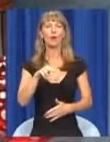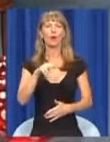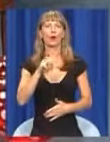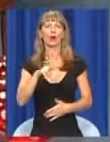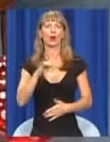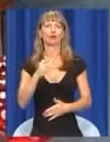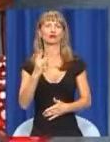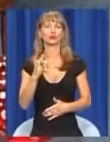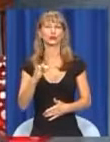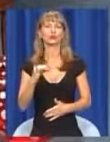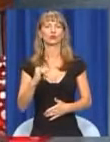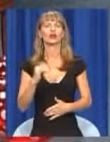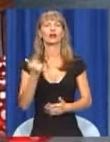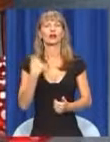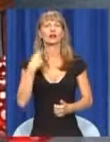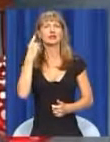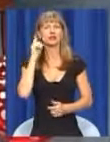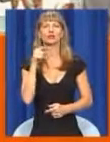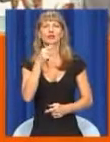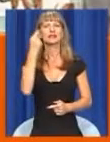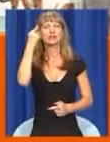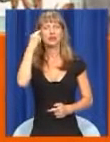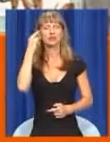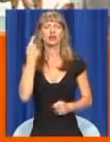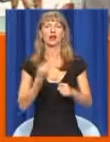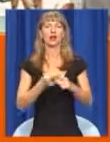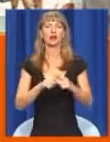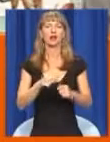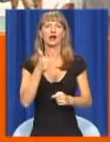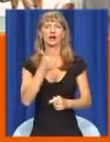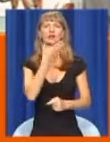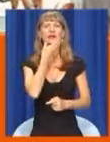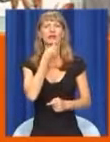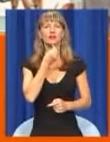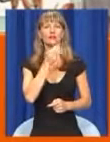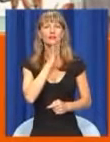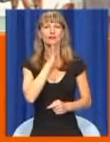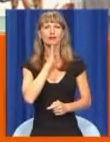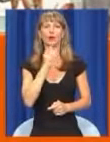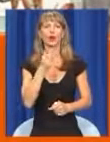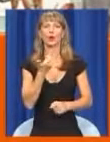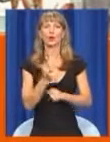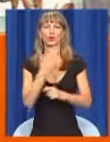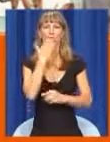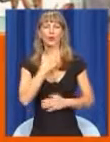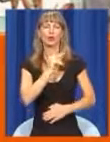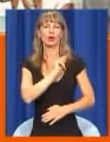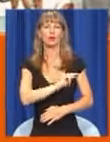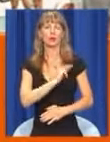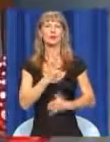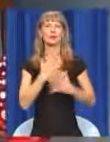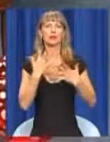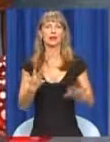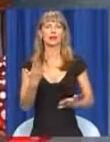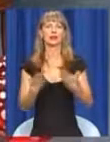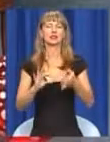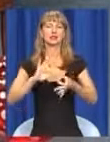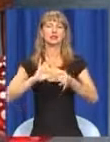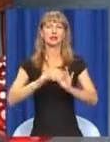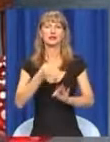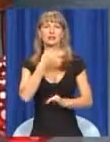що чула. Так, звісно, чула. А що ти про неї знаєш? Це дуже гарна дівчина, та вона дуже працьовита. Ну і більше того, якщо так от трохи